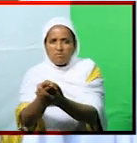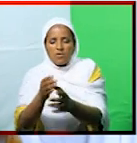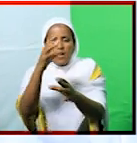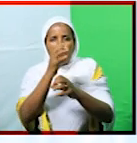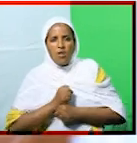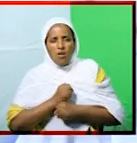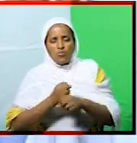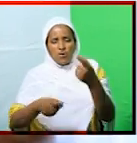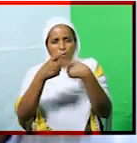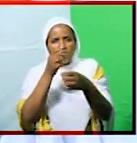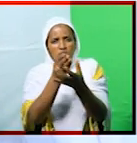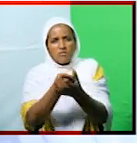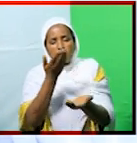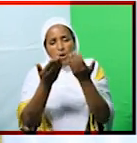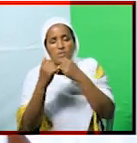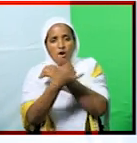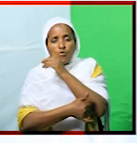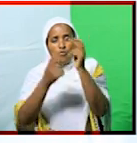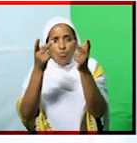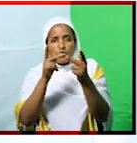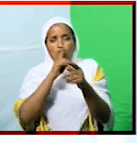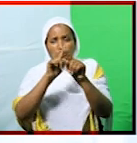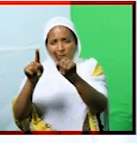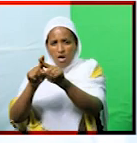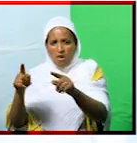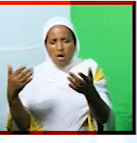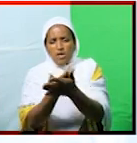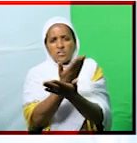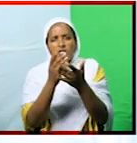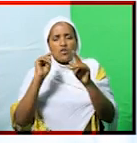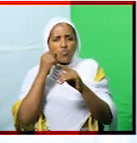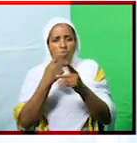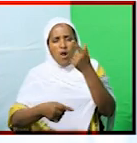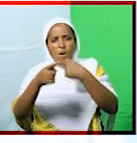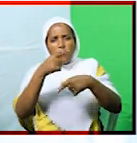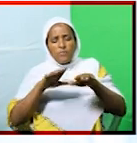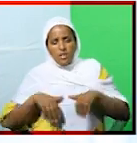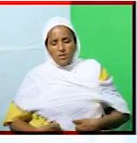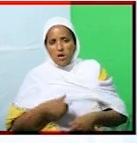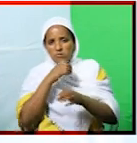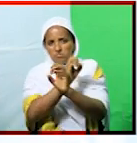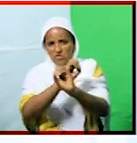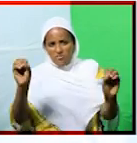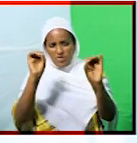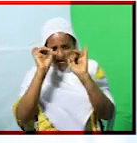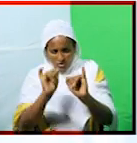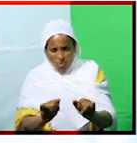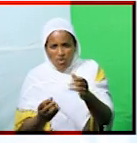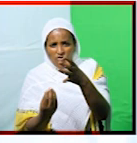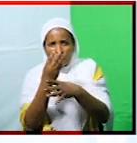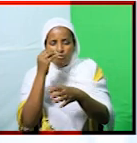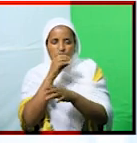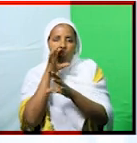እያመጣ ይሰጣቸዋል ይቀበላሉ። ምናልባት አገሩ ቦታው ነው እንጂ የሚለያየው አዲስ ነገር እንኳን ለማምጣት አያደክሙትም። አሁን ያንኑ የፈጠረውን ራሱ